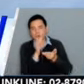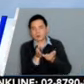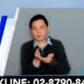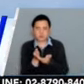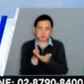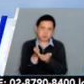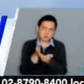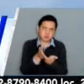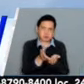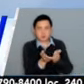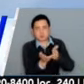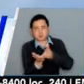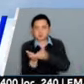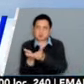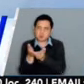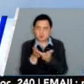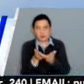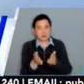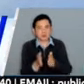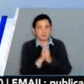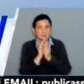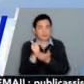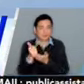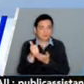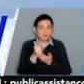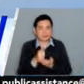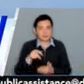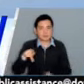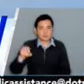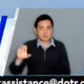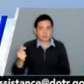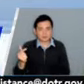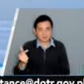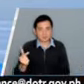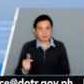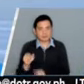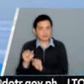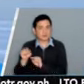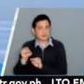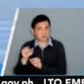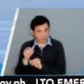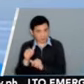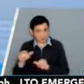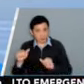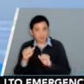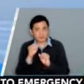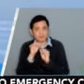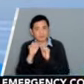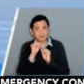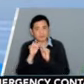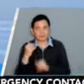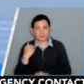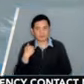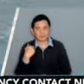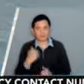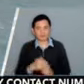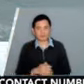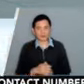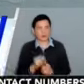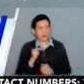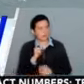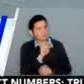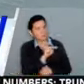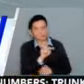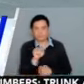Nanghingi raw sila ng saklolo sa PCG. Wala pang pahayag ang Coast Guard kaugnay nito. Nagsagawa na ng aerial survey ang PCG bilang bahagi